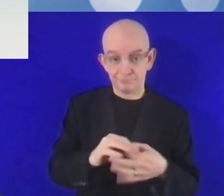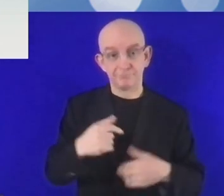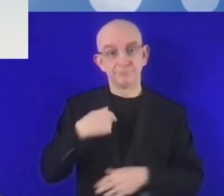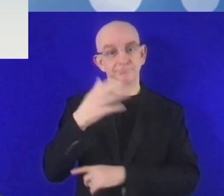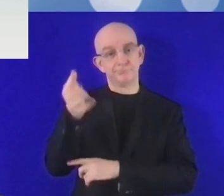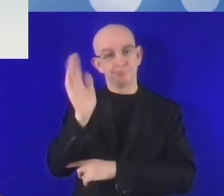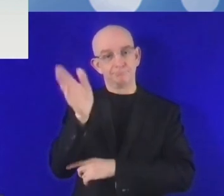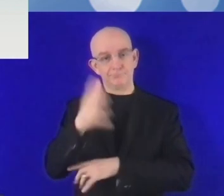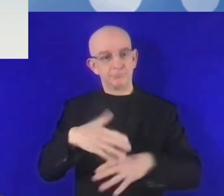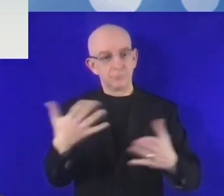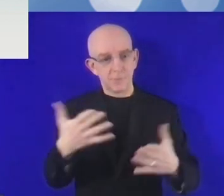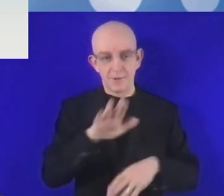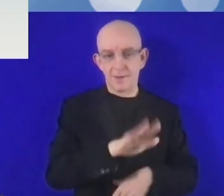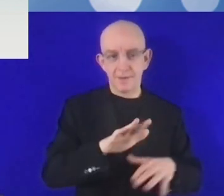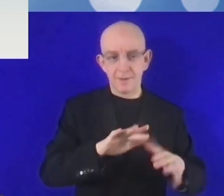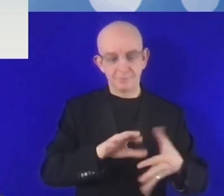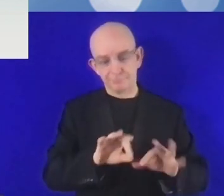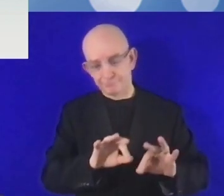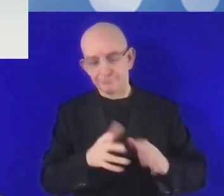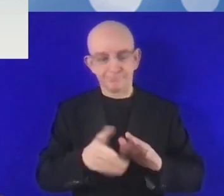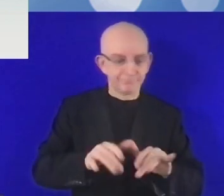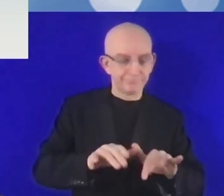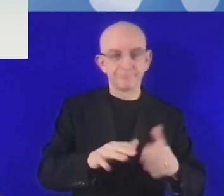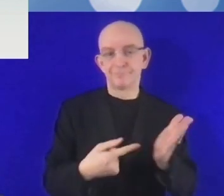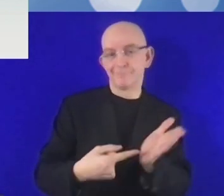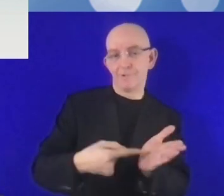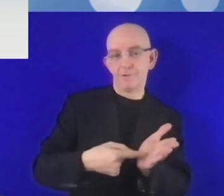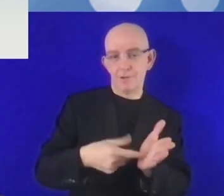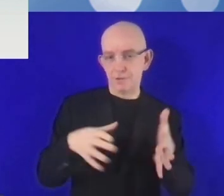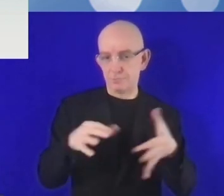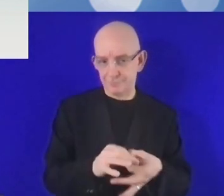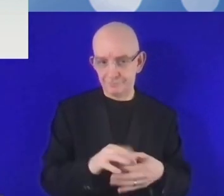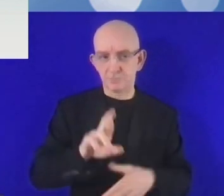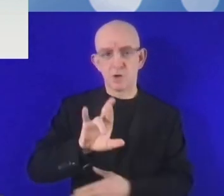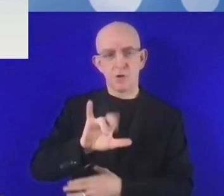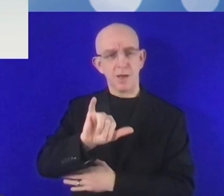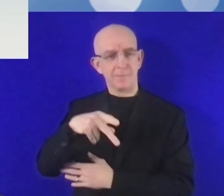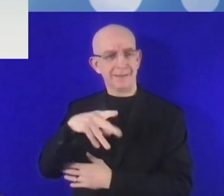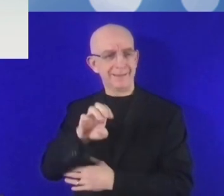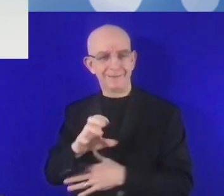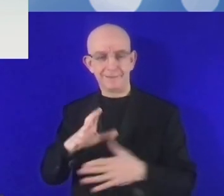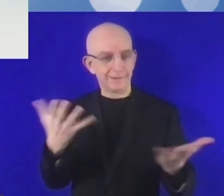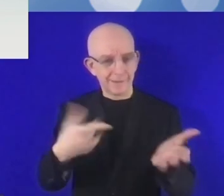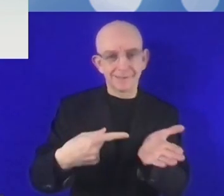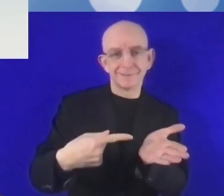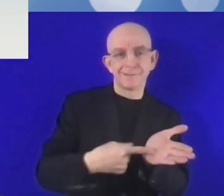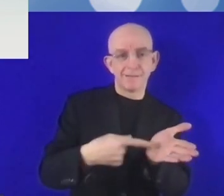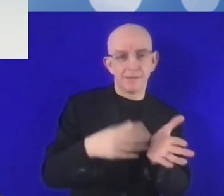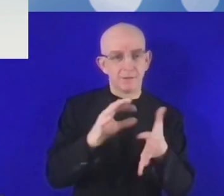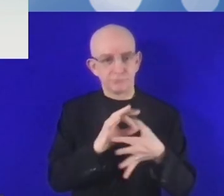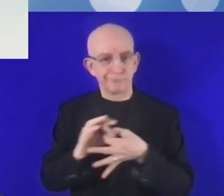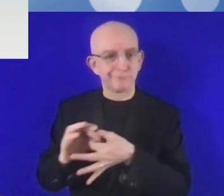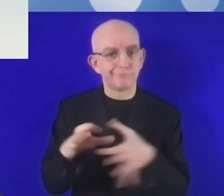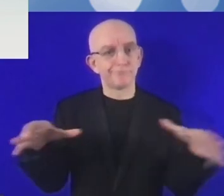织的负责人。所以我今天会代表这个网络